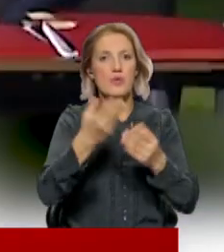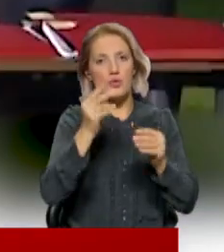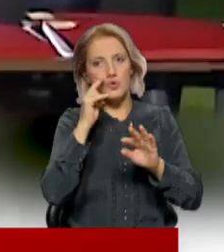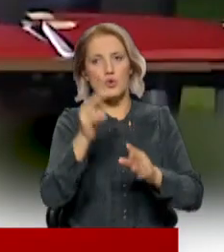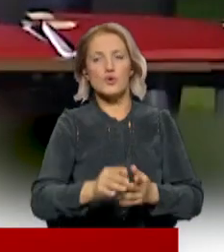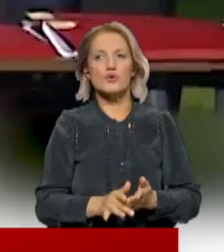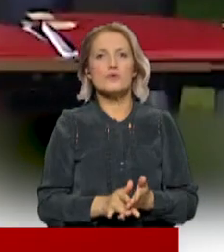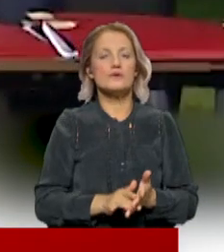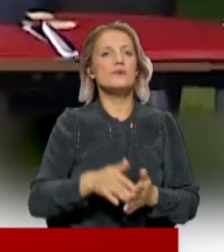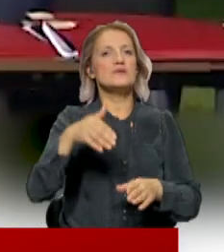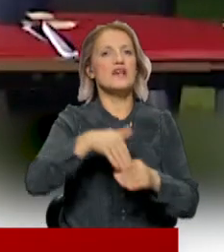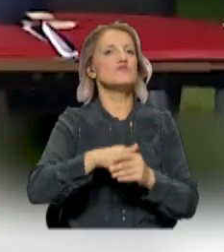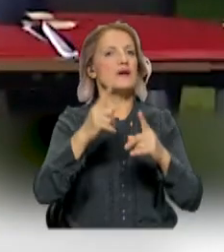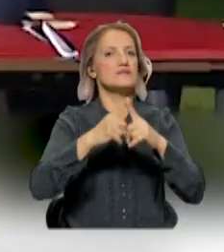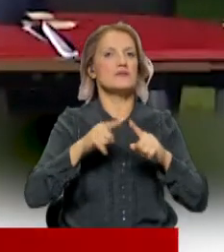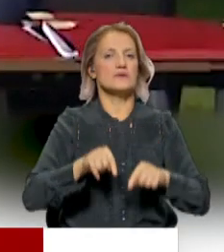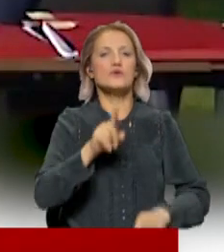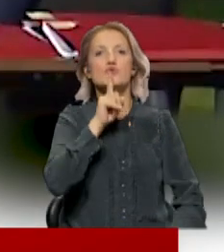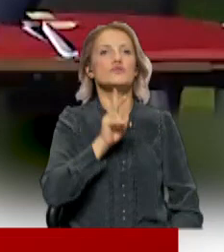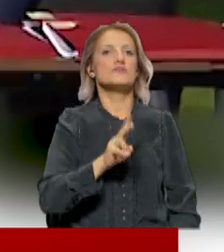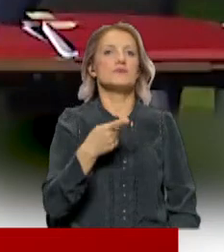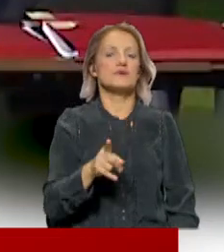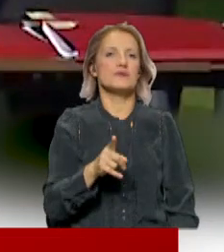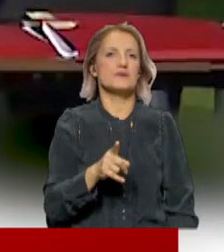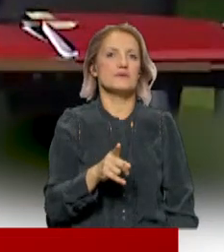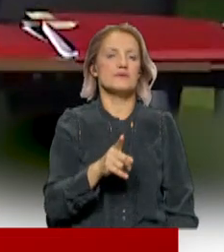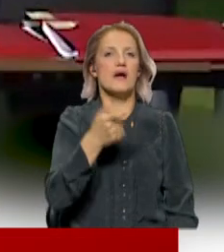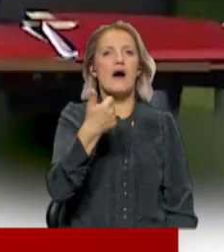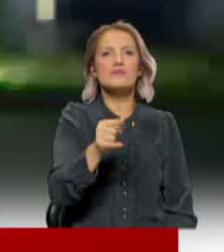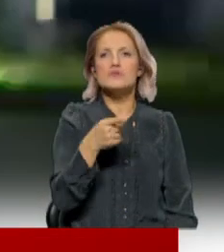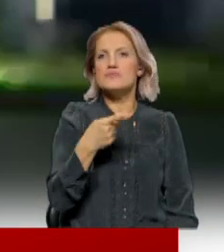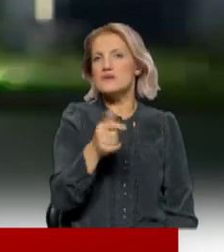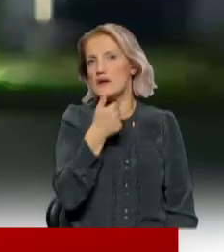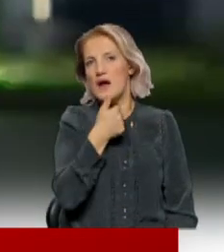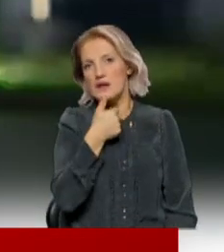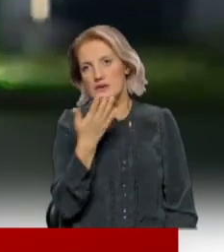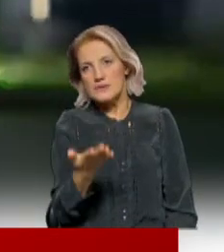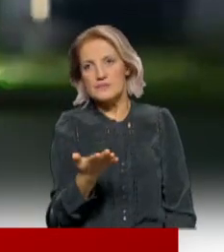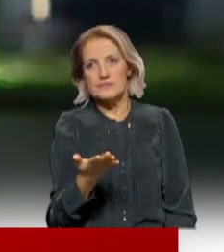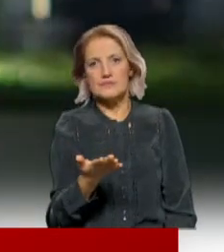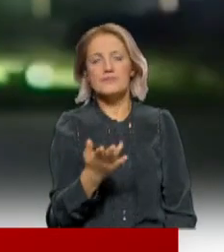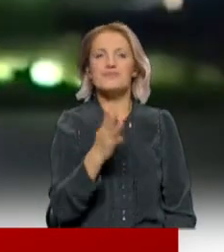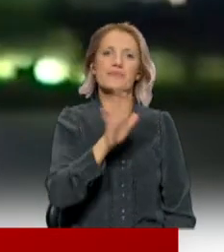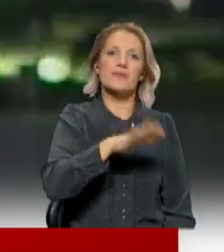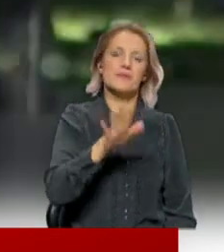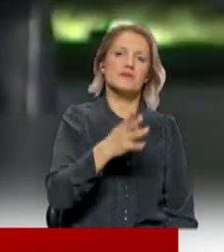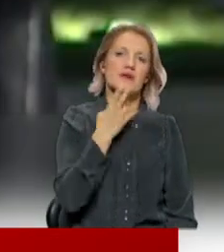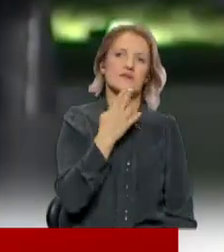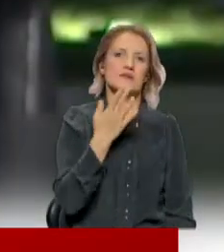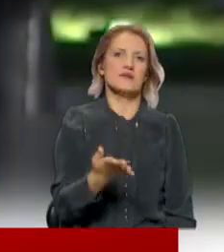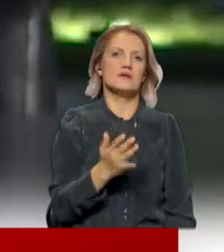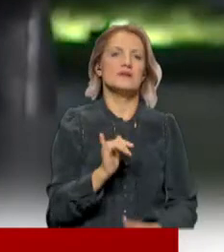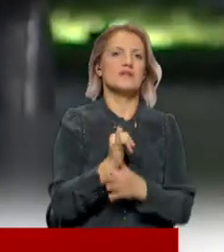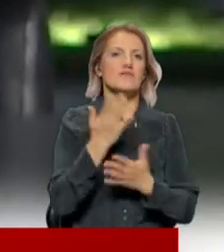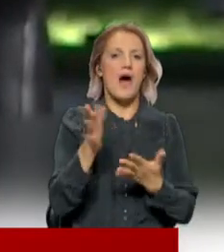görüyoruz. Suriyeli seçmen sayısı şu: 120 bin. 120 bini de 60 küsür bini erkek, anladım, 55 küsür bini kadın. Bu kadar.